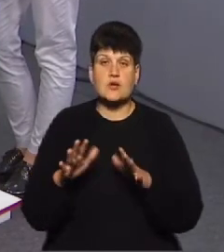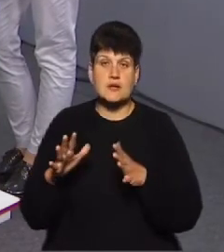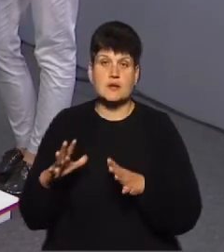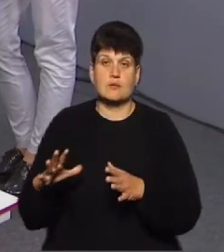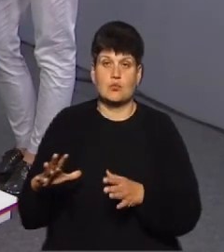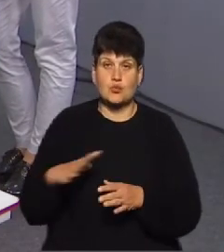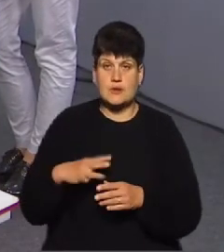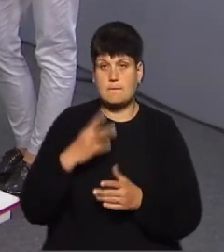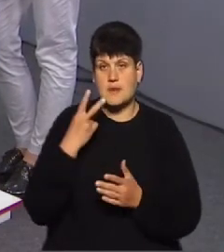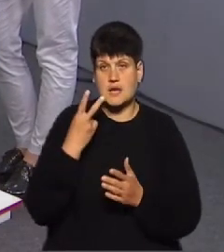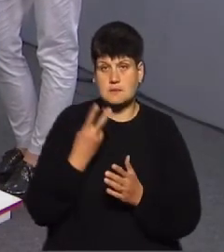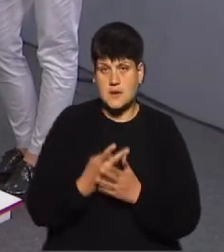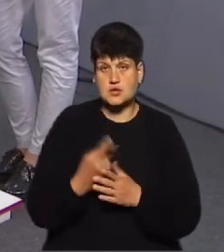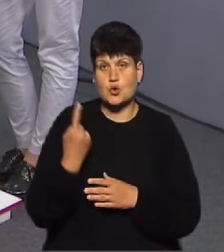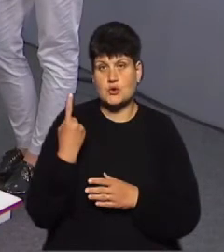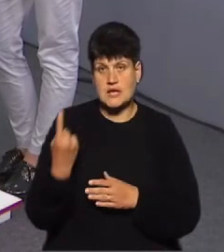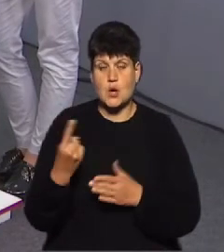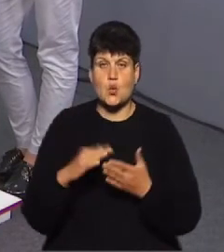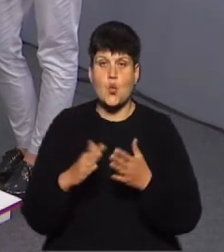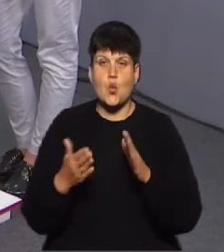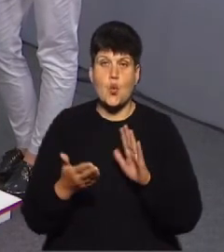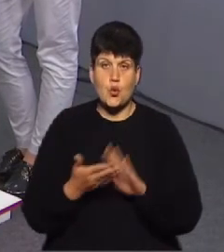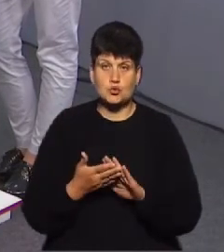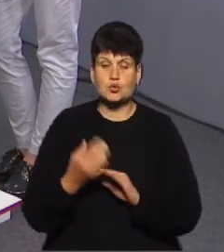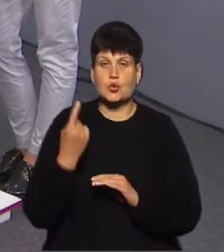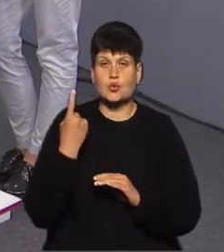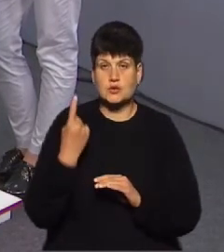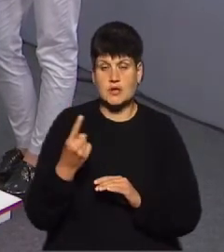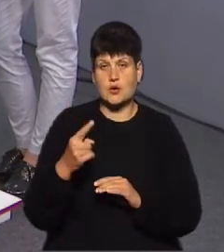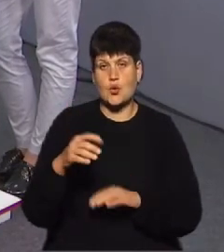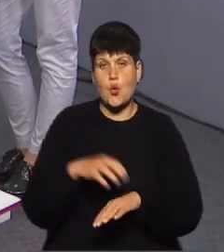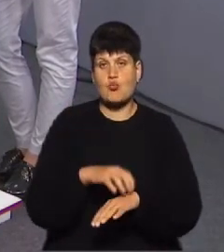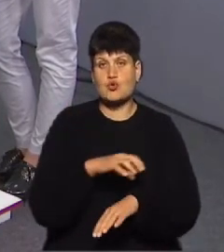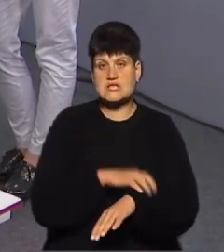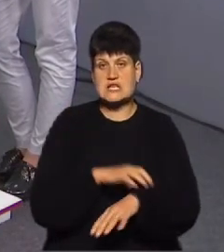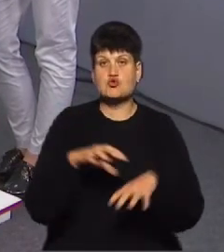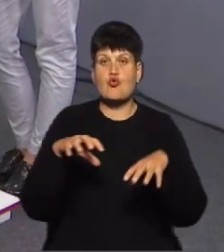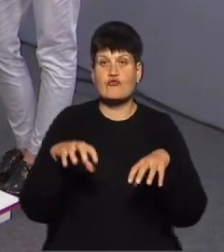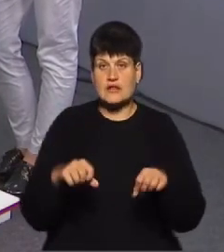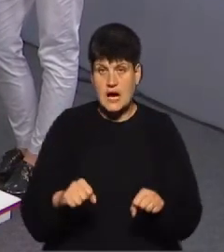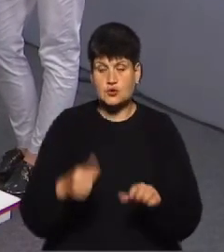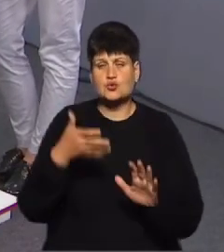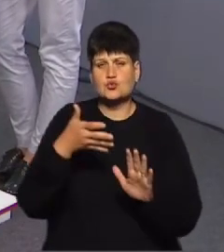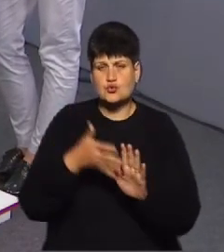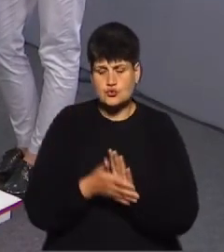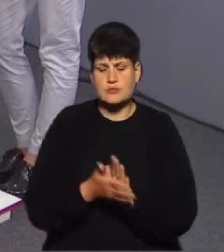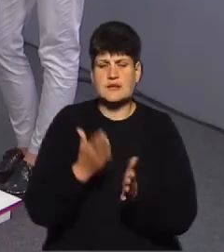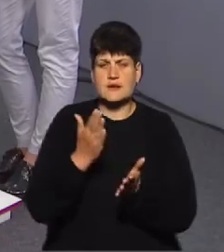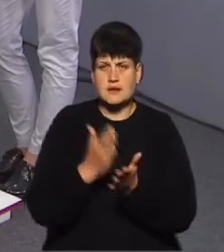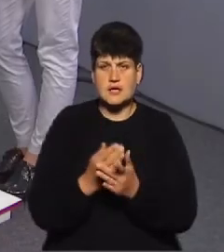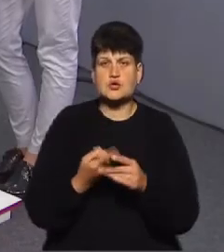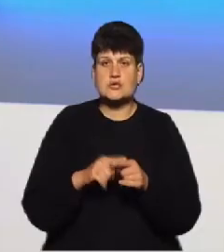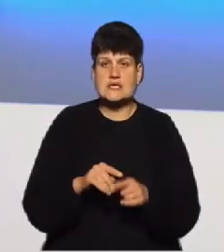передбачені однією угодою, однією комуністичною владою, то однозначно, що є розуміння, що це була депортація.